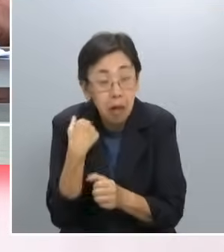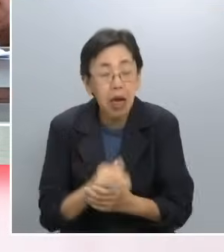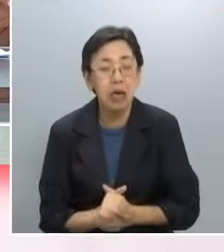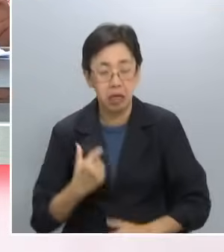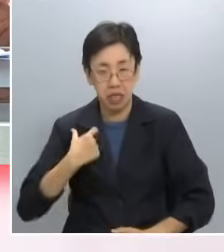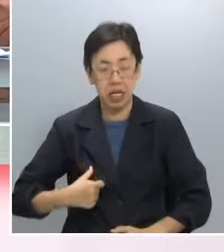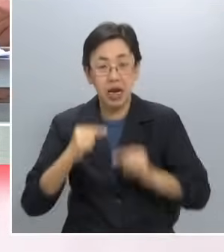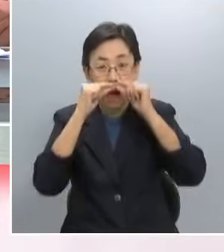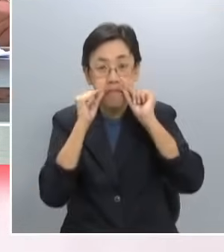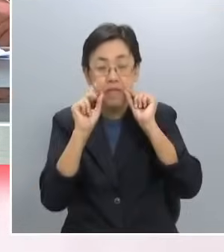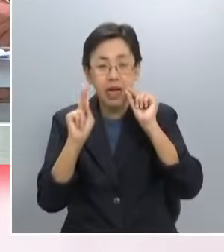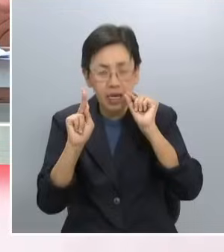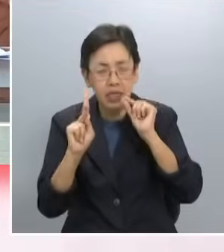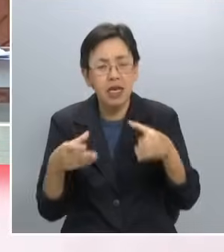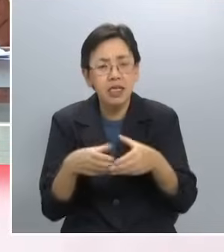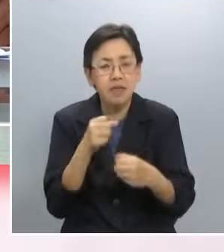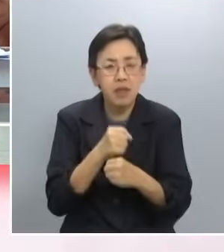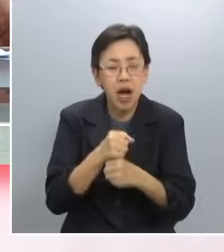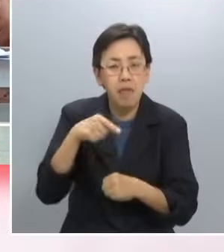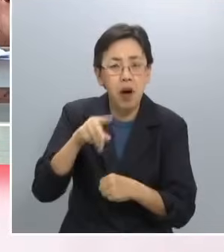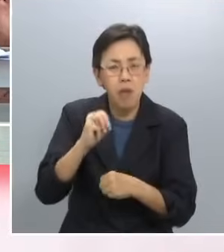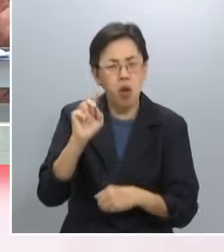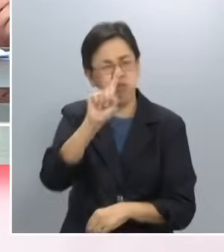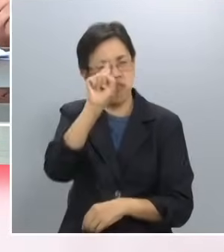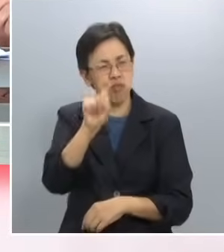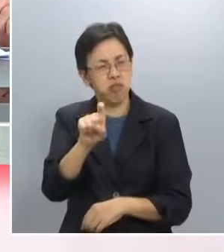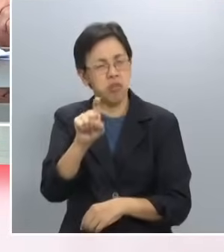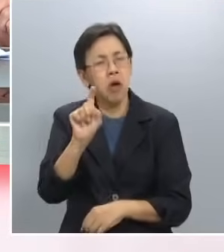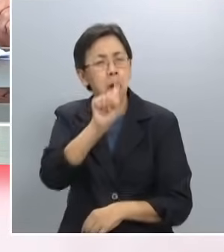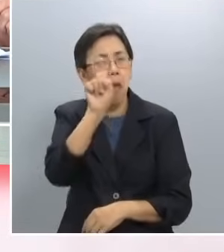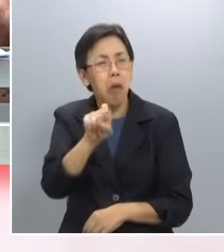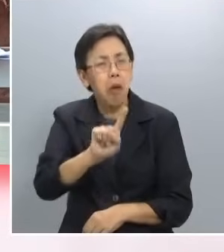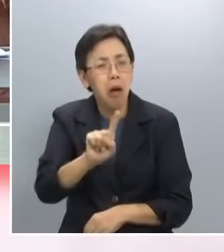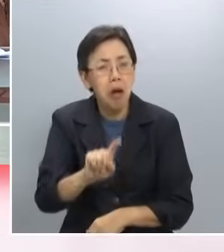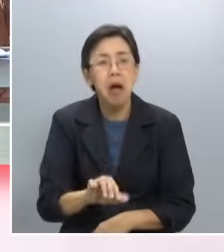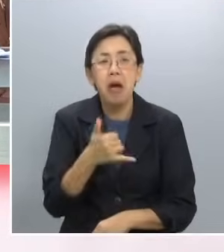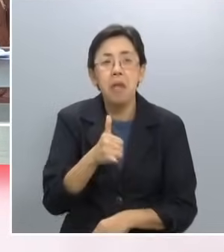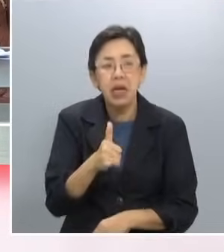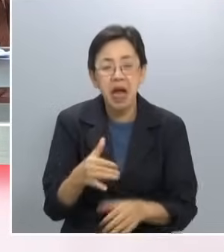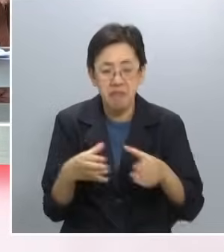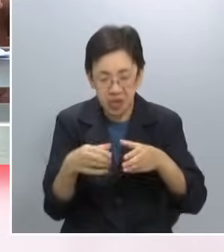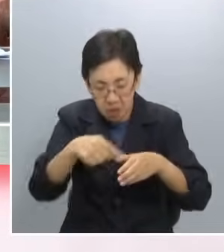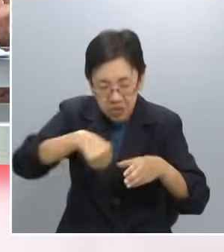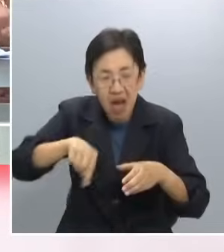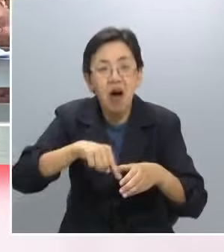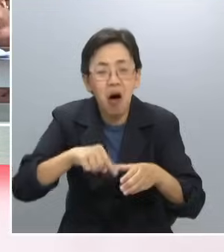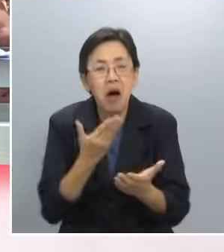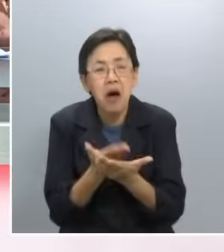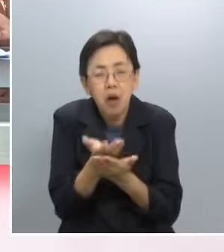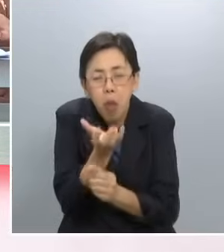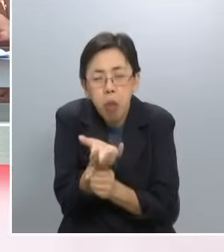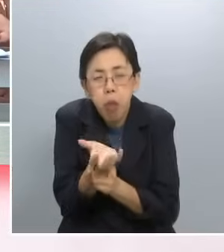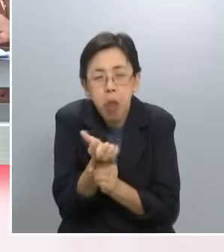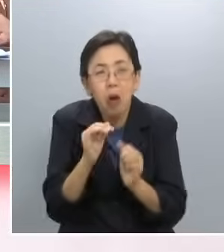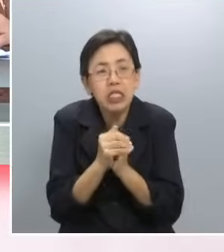พลังนะคะแล้วก็ทีมงานรวมไปถึงเจ้าหน้าที่พมเกำลังตั้งข้อสงสัยค่ะพี่หมวยว่าอาจจะมีการทำเป็นเครือข่ายขอทานชาวจีน